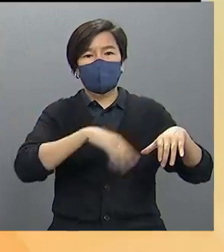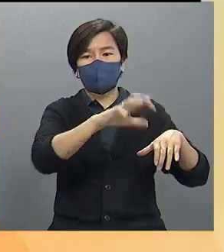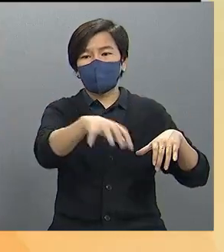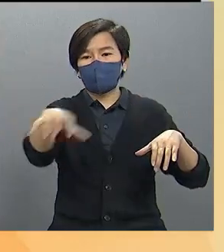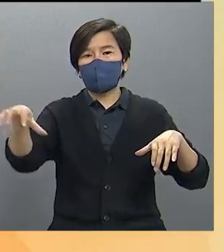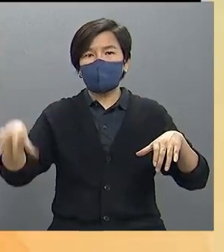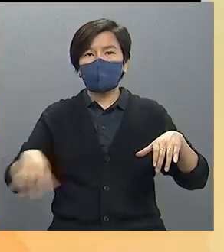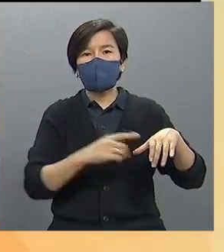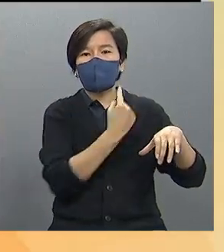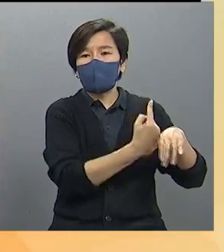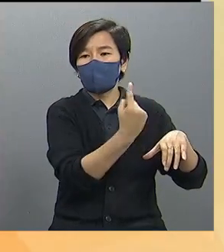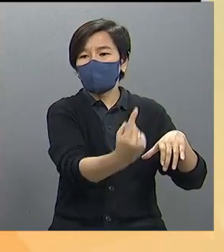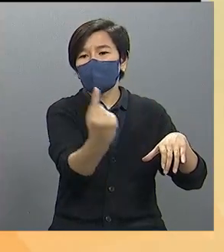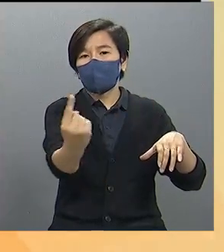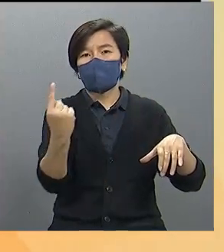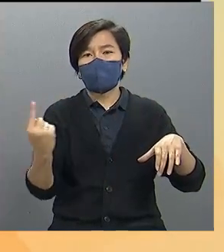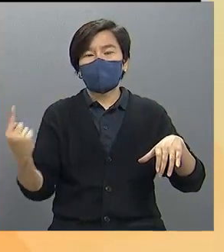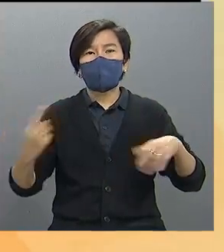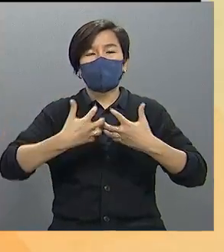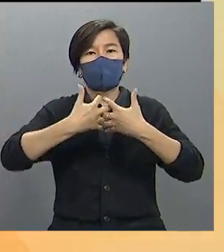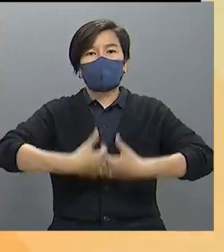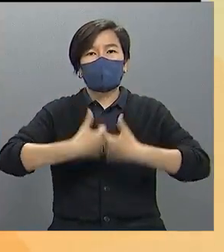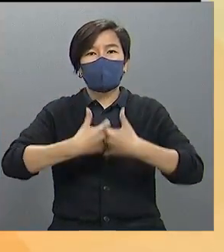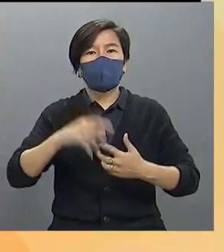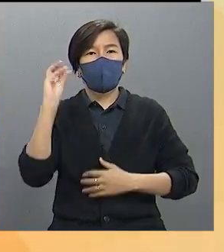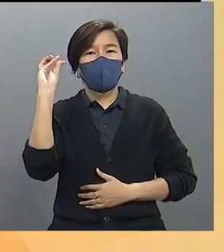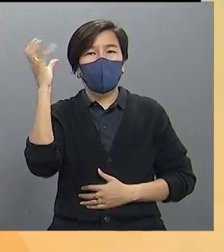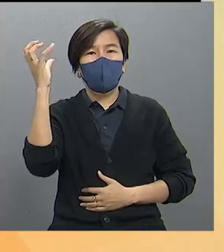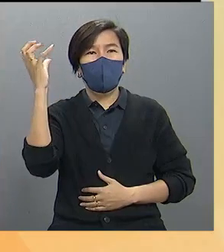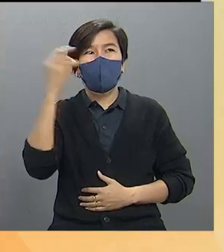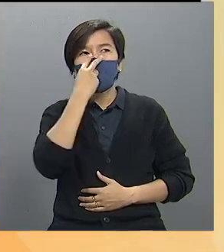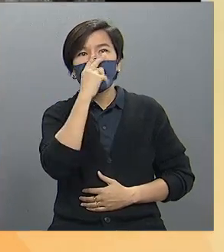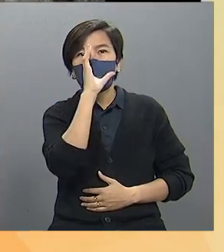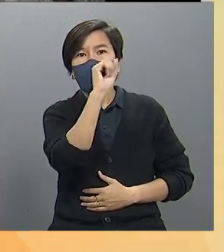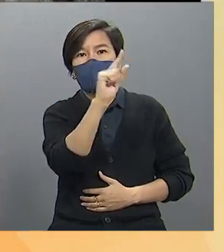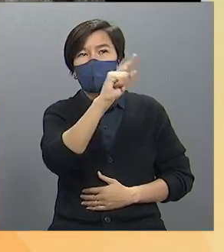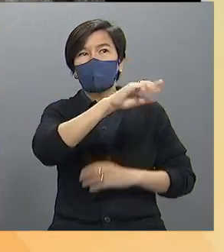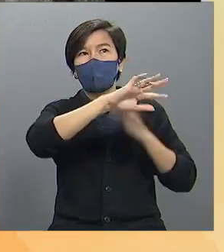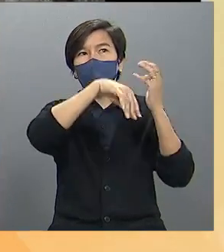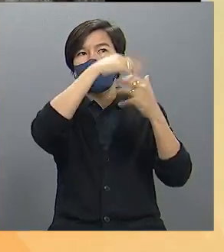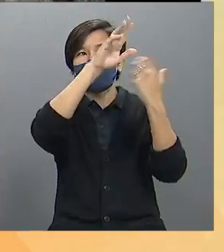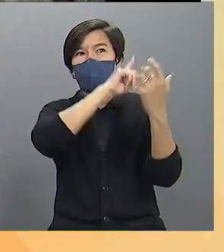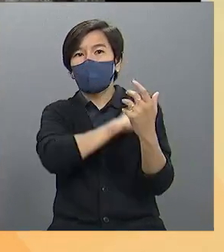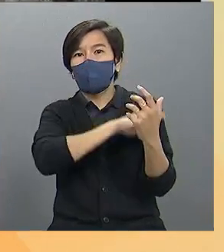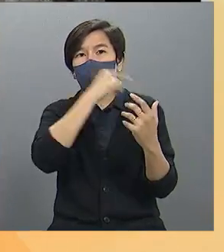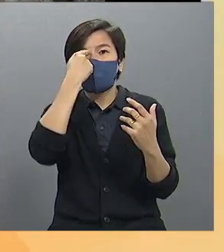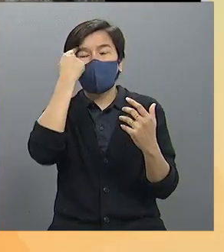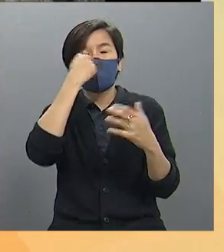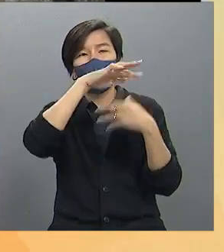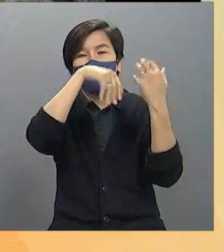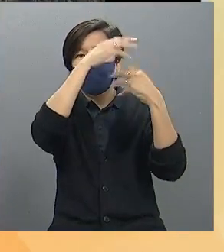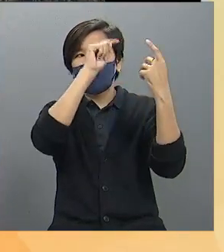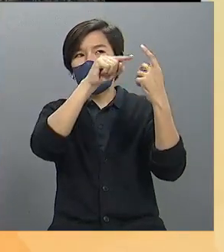น 1 unitเมื่อเครื่องเตือนปุ๊บ ผู้ใช้อาคารก็จะทราบแล้ววามีเหตุผปกติเกือดขึ้น